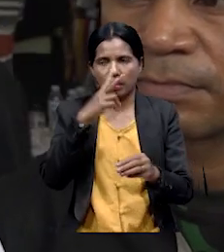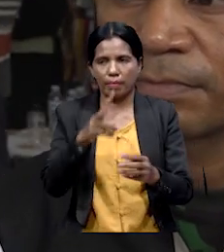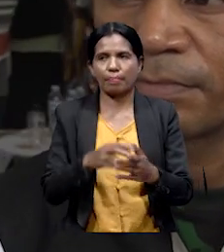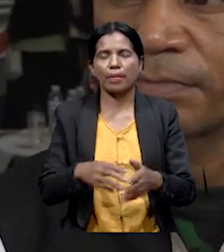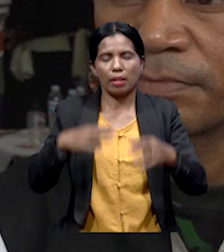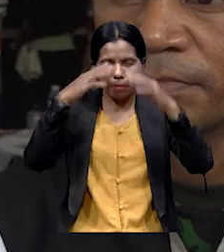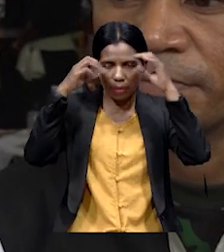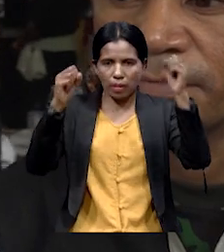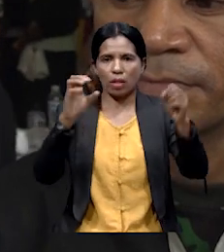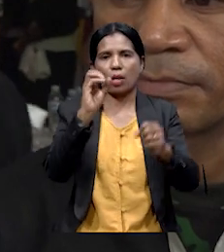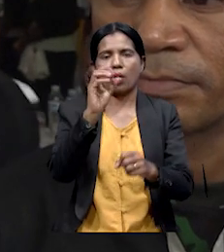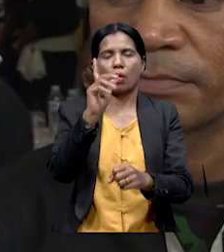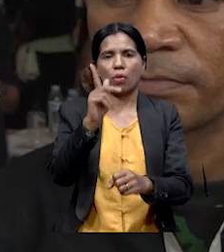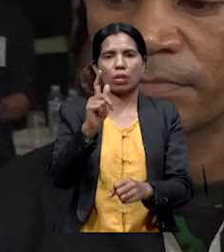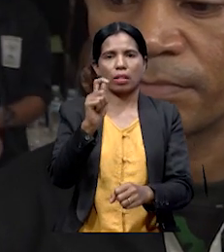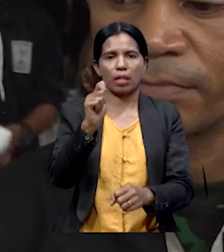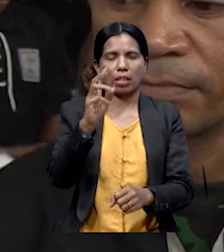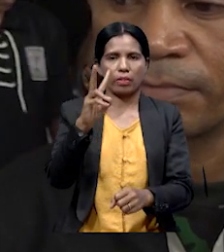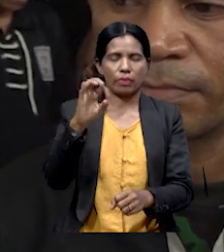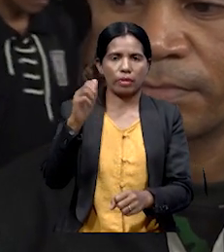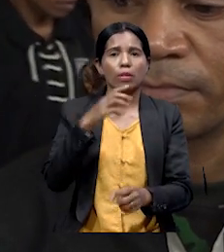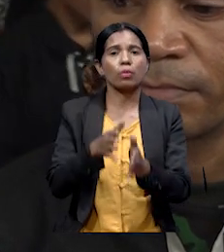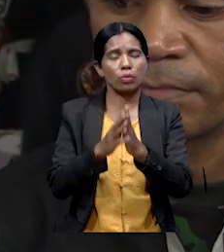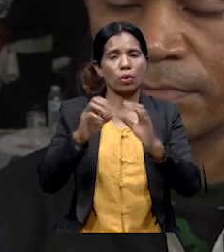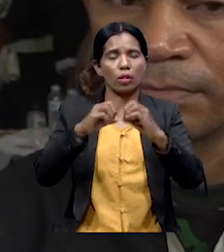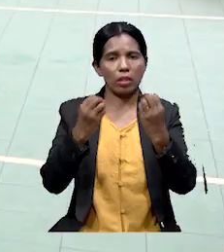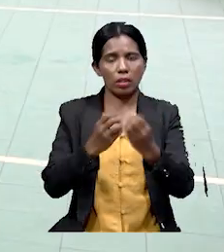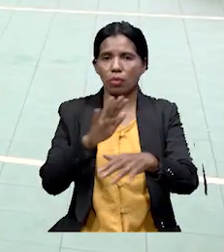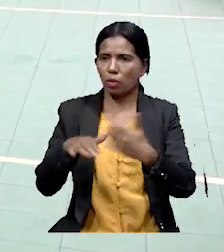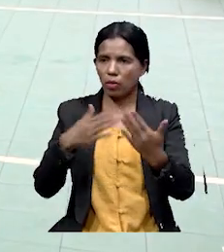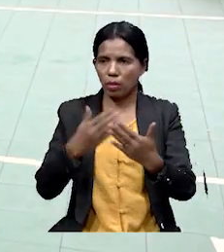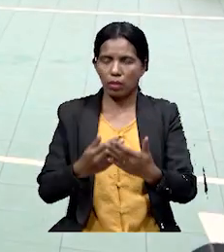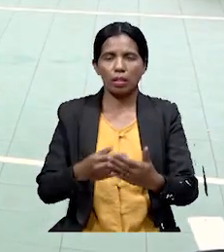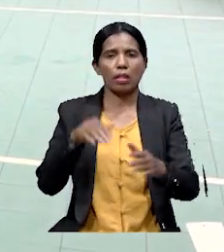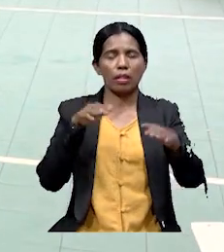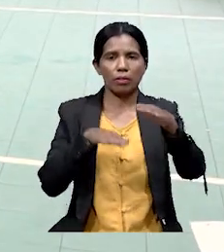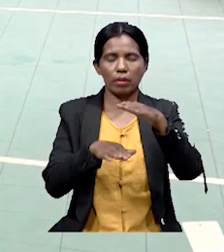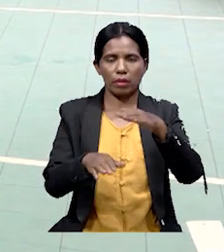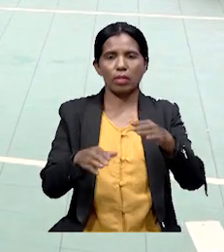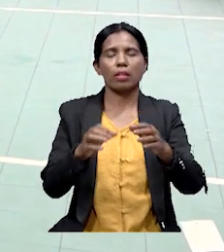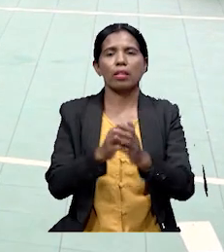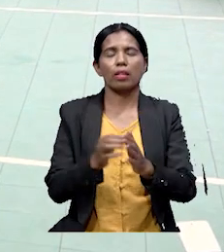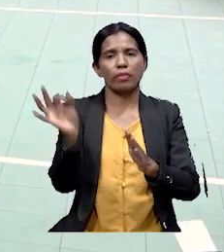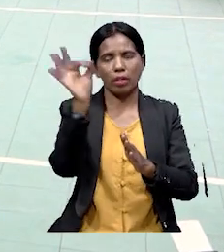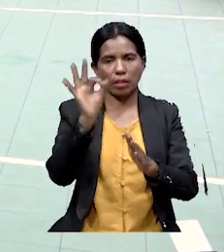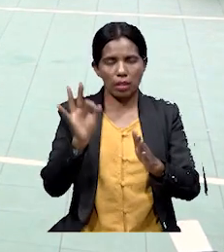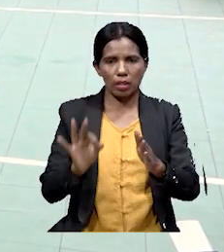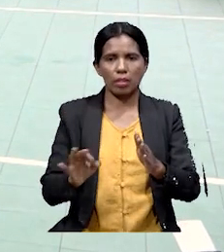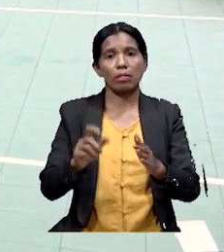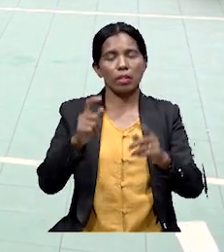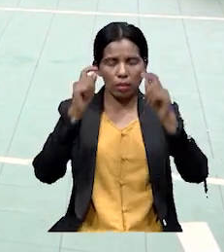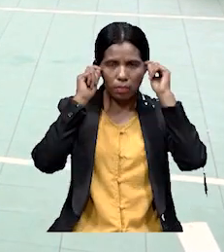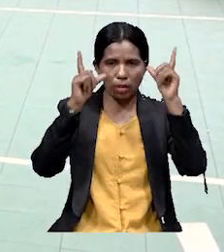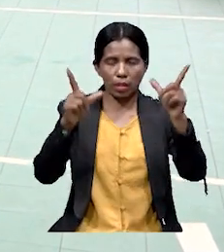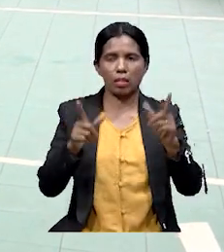Kram Octavio da Conceição husu atu organizasão arte marcial hotu nebe hamahon an iha federação Sila Timor Leste atu